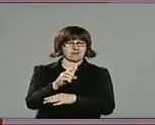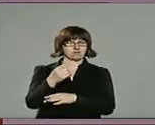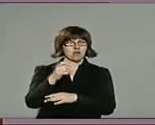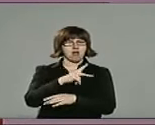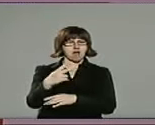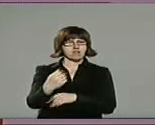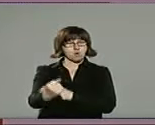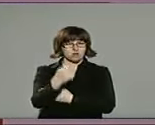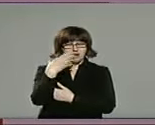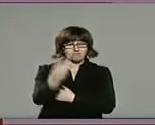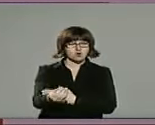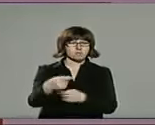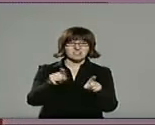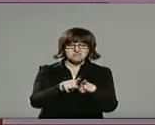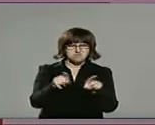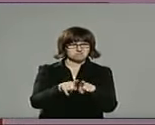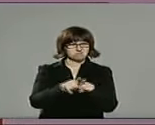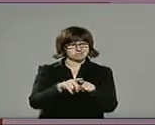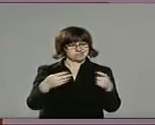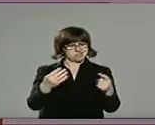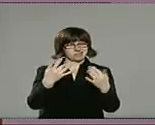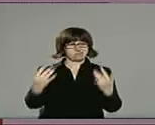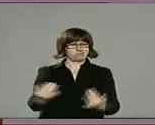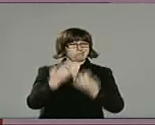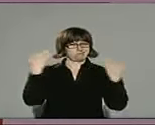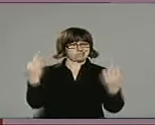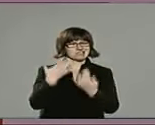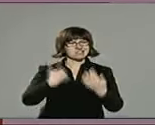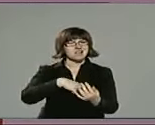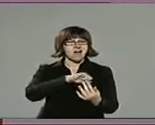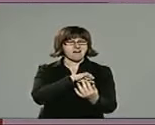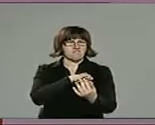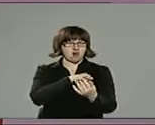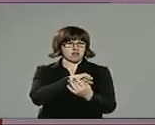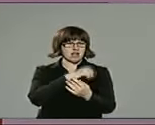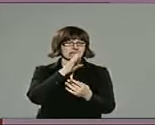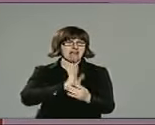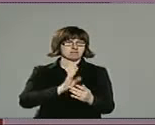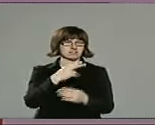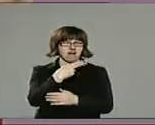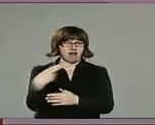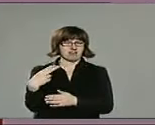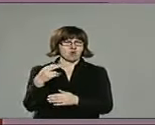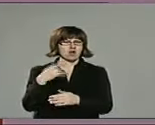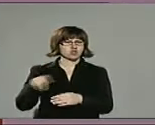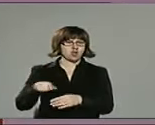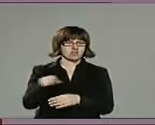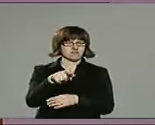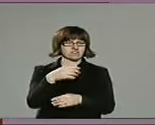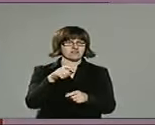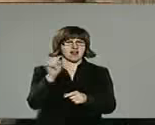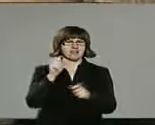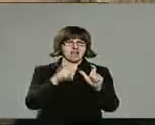Kraft entgegenbringen, das kommt genau daher. Das ist das Erfolgsgeheimnis von Hannelore und der nordrhein-westfälischen